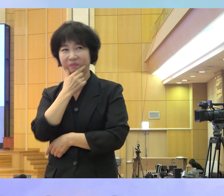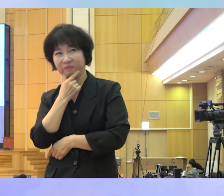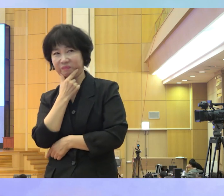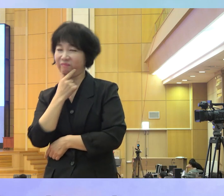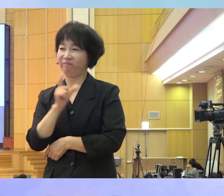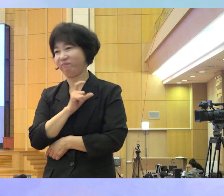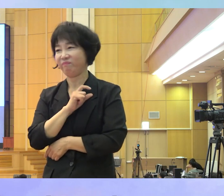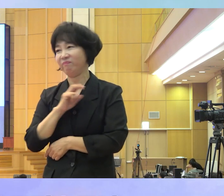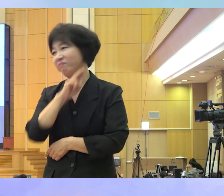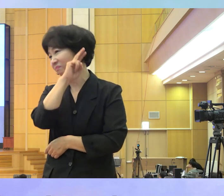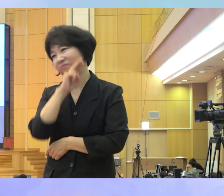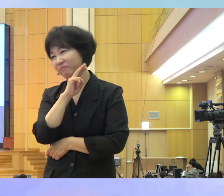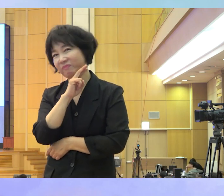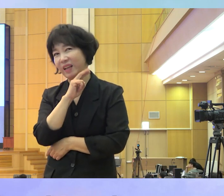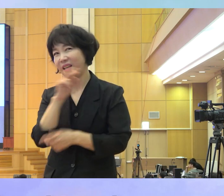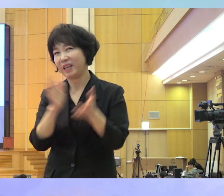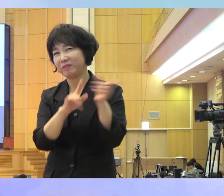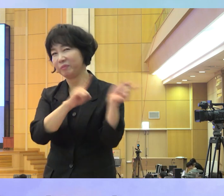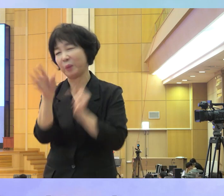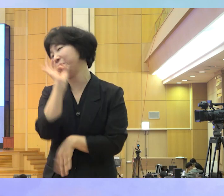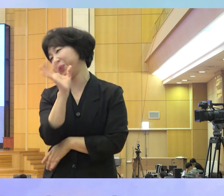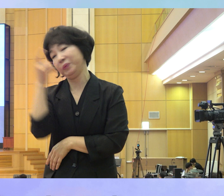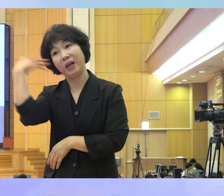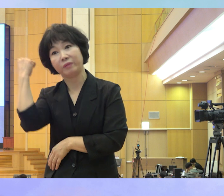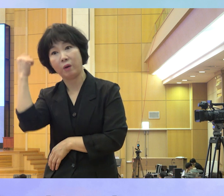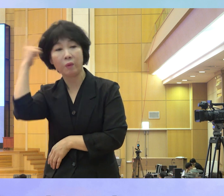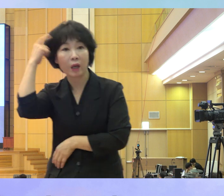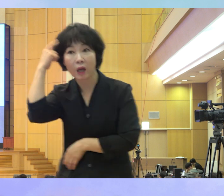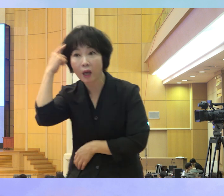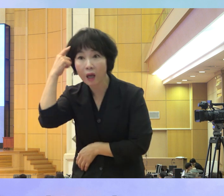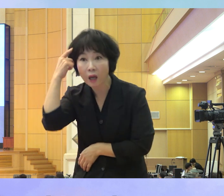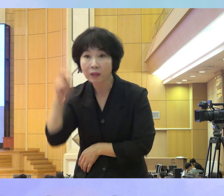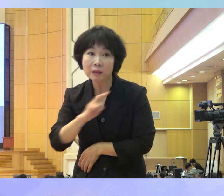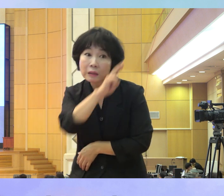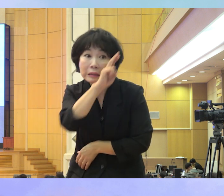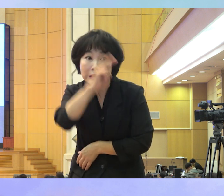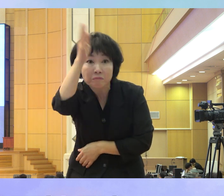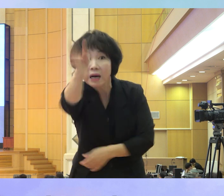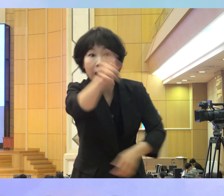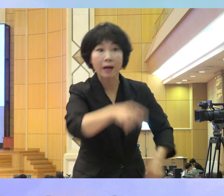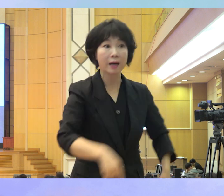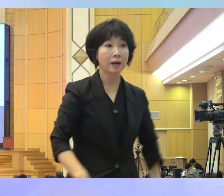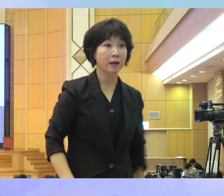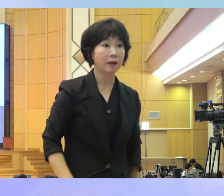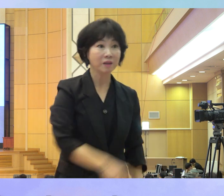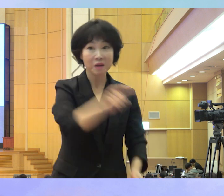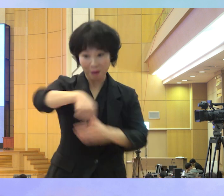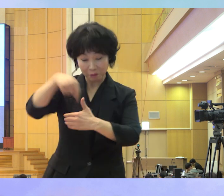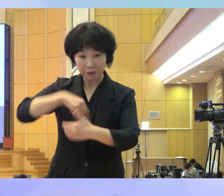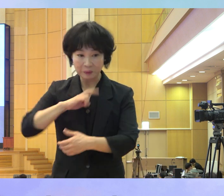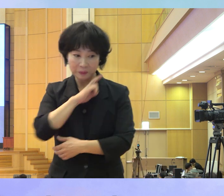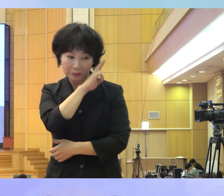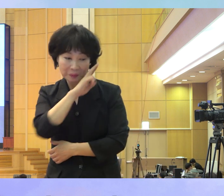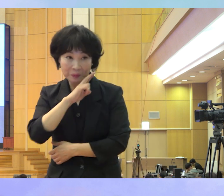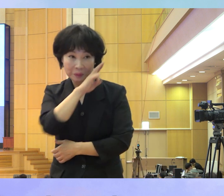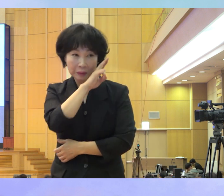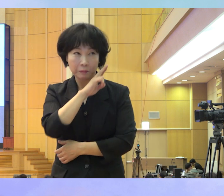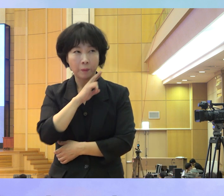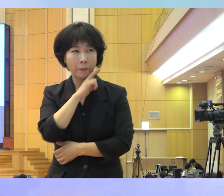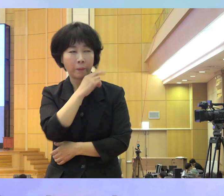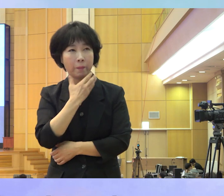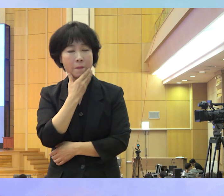뭐 사기당하는 것도 아닌데. 이게 의심이 들어오는 것은